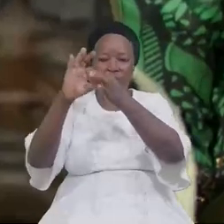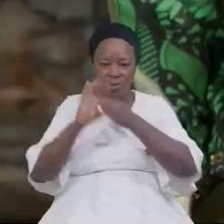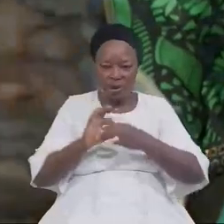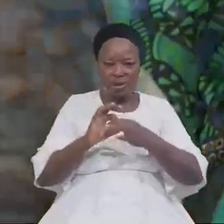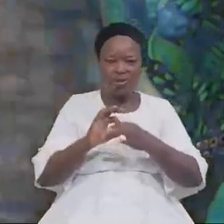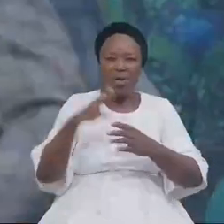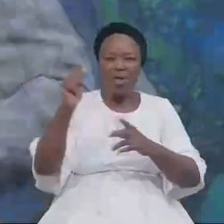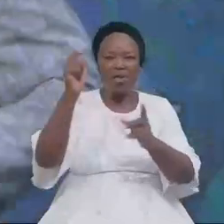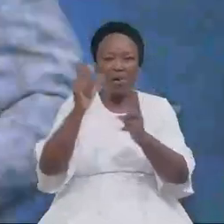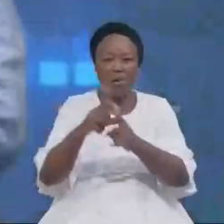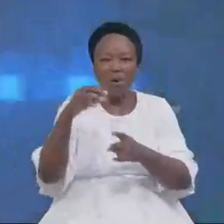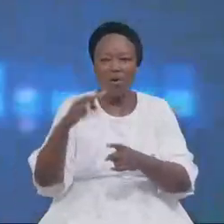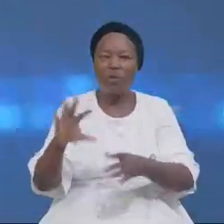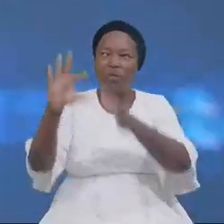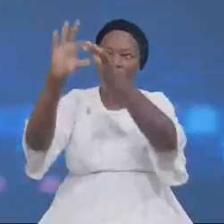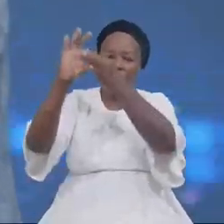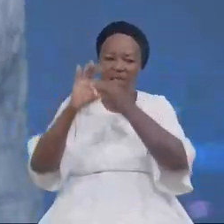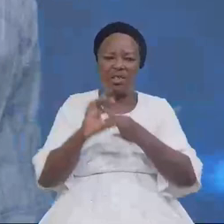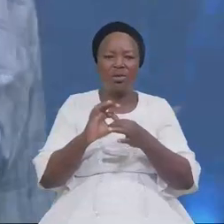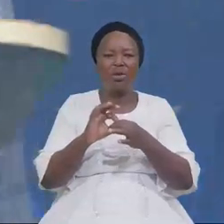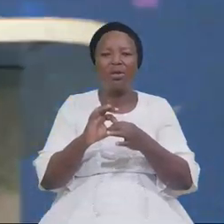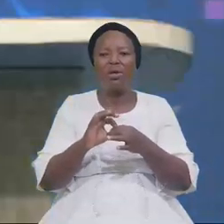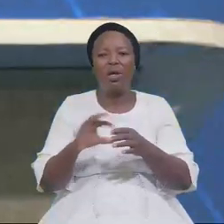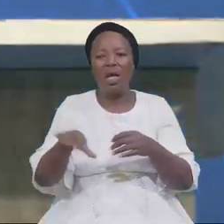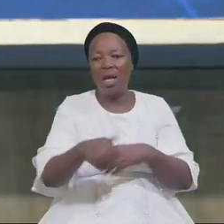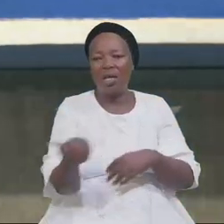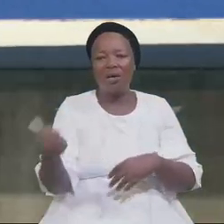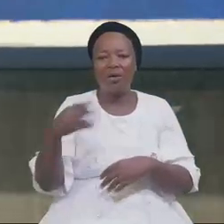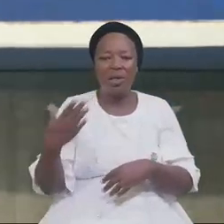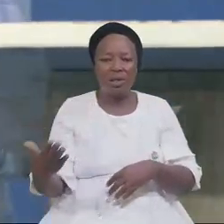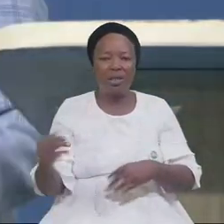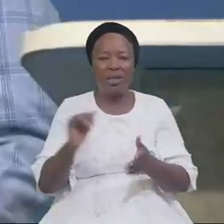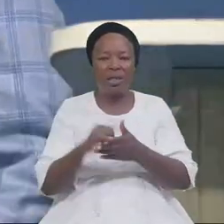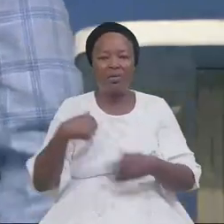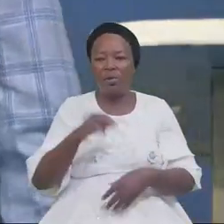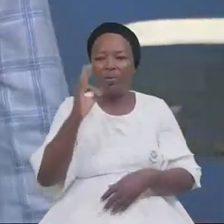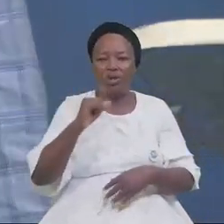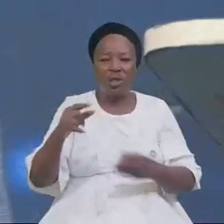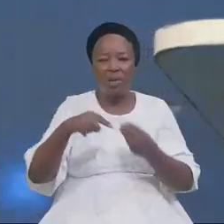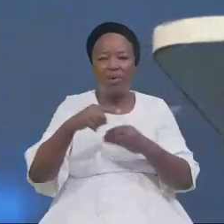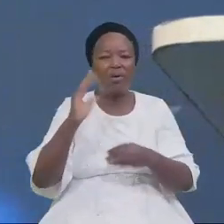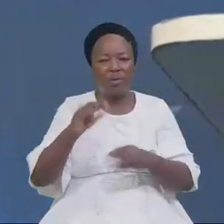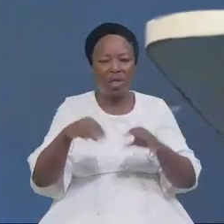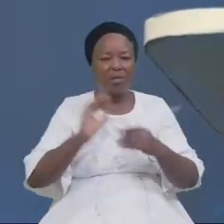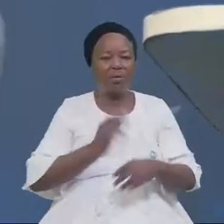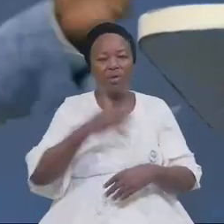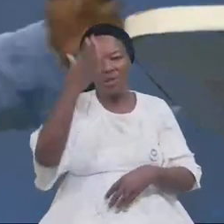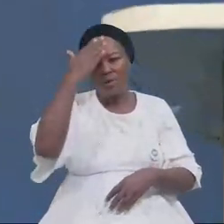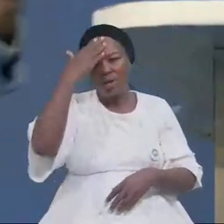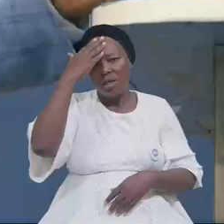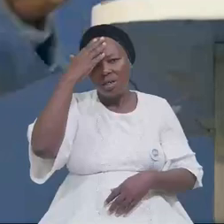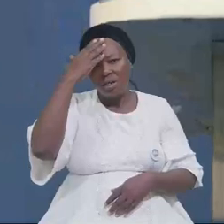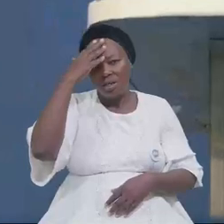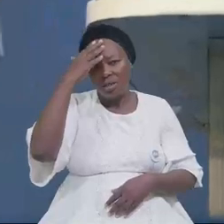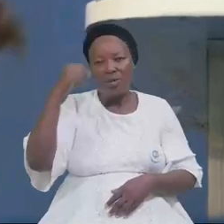de la réconciliation. Toute autre chose qu'on prêche peut nous donner la connaissance. On parle